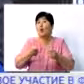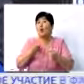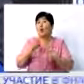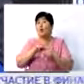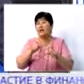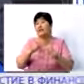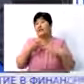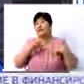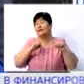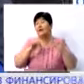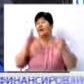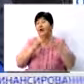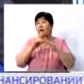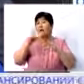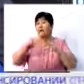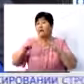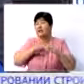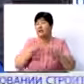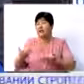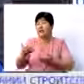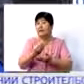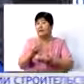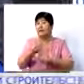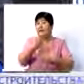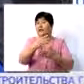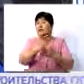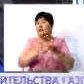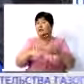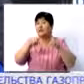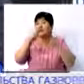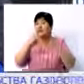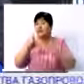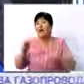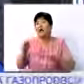здравоохранения. В домах жильцы должны собрать деньги и подать заявку специалистам на ремонт.